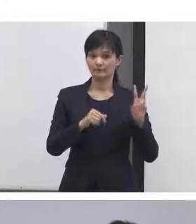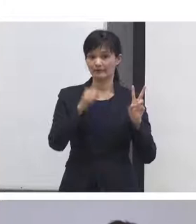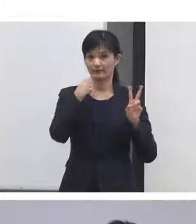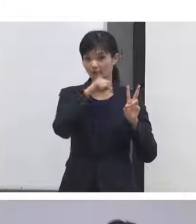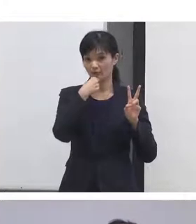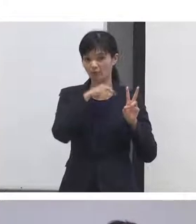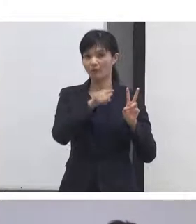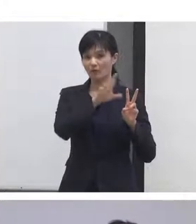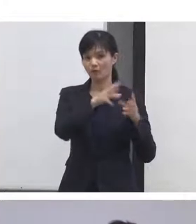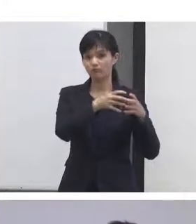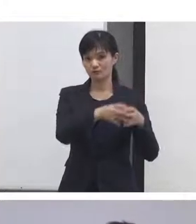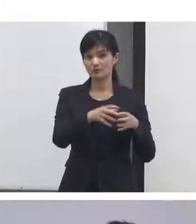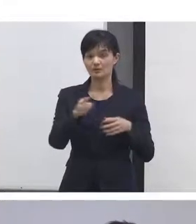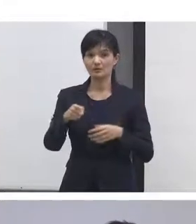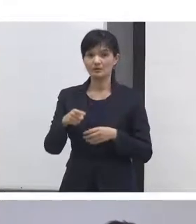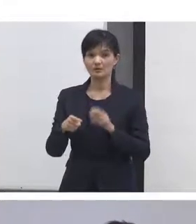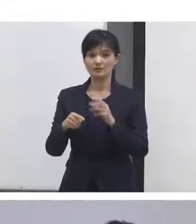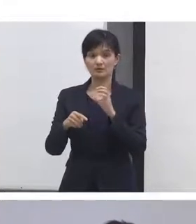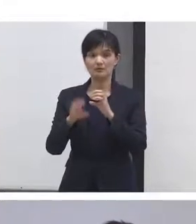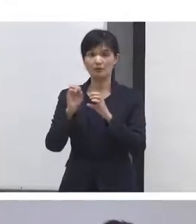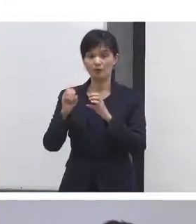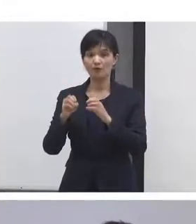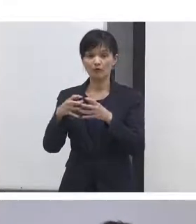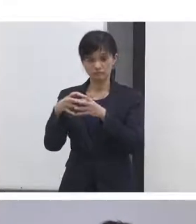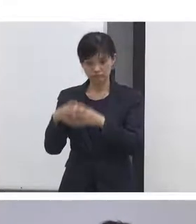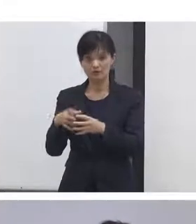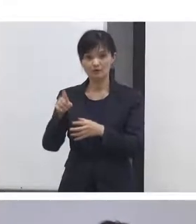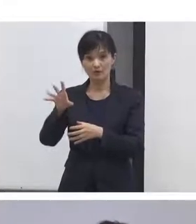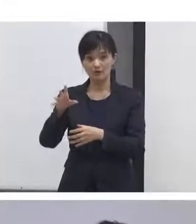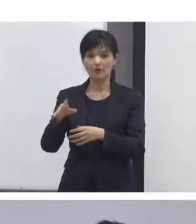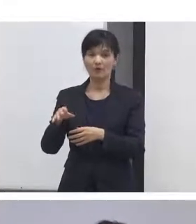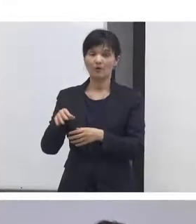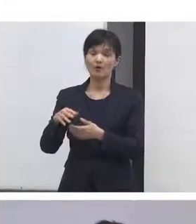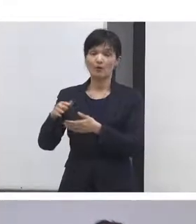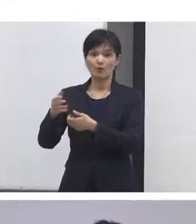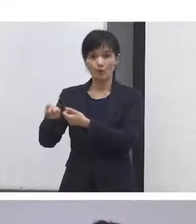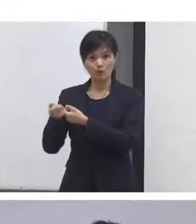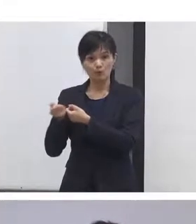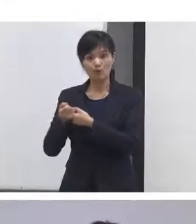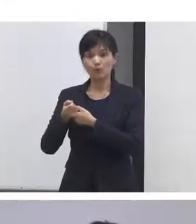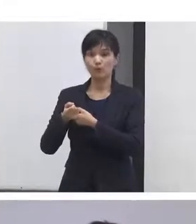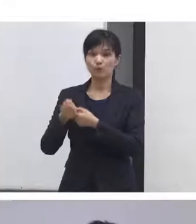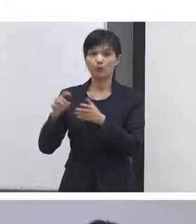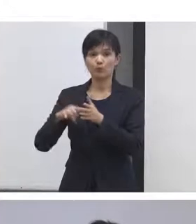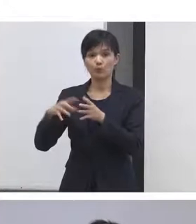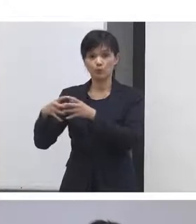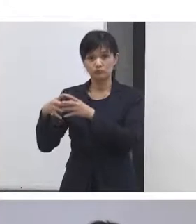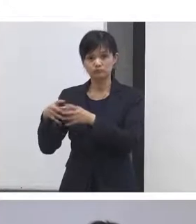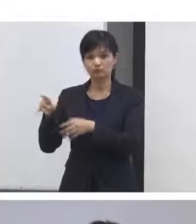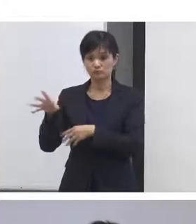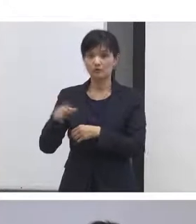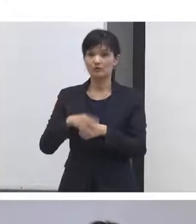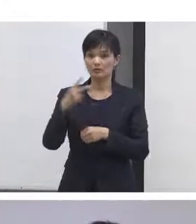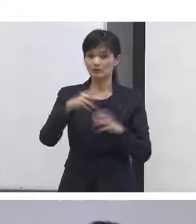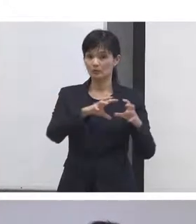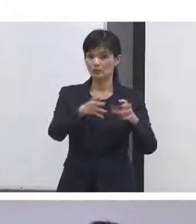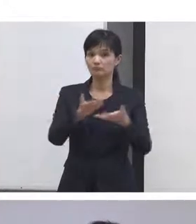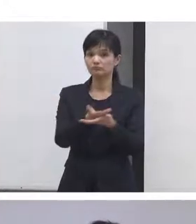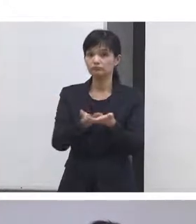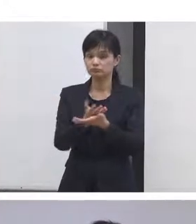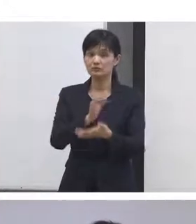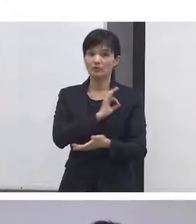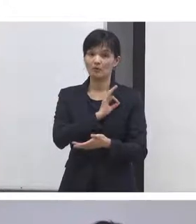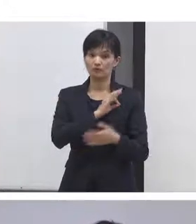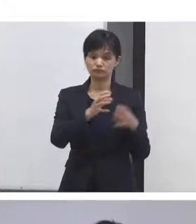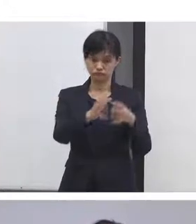后 COFAX 有 COFAX 的成员，救生团有救生团的成员，然后国际交流有国际交流的成员，然